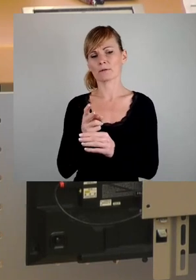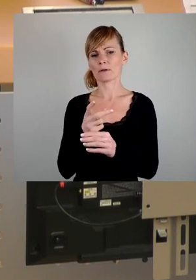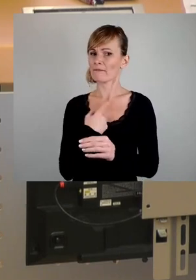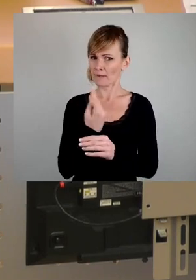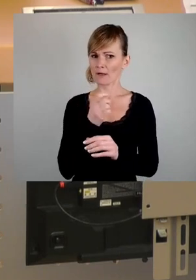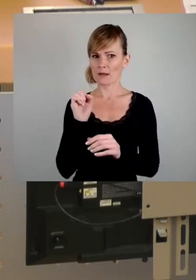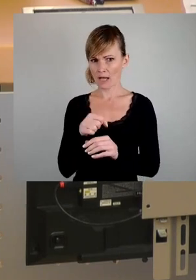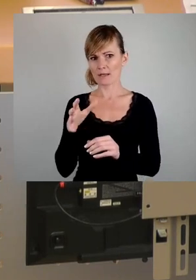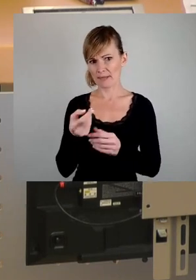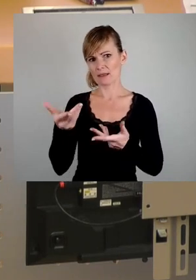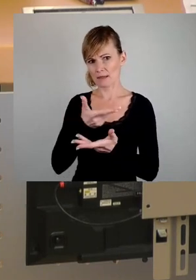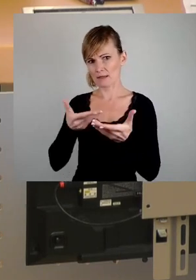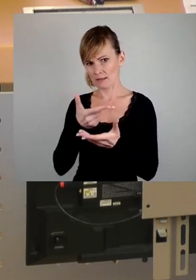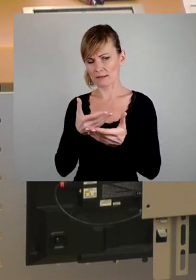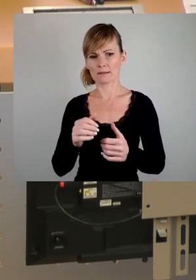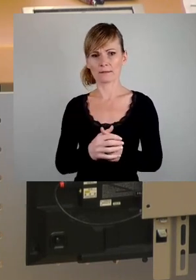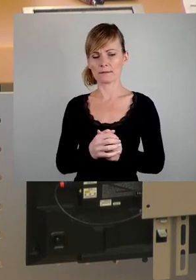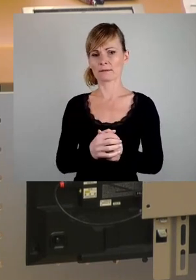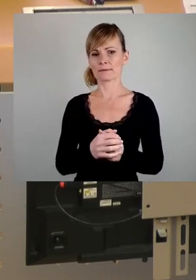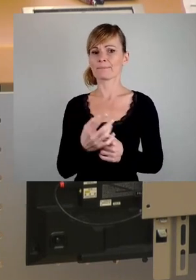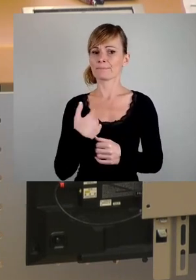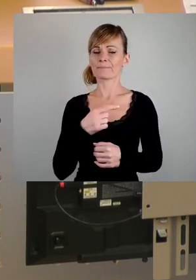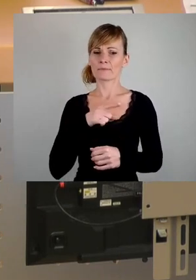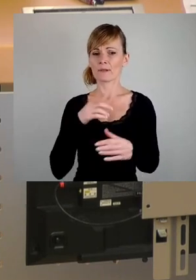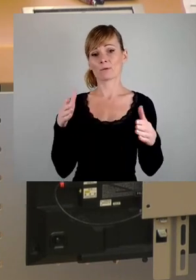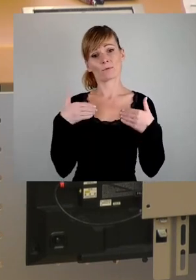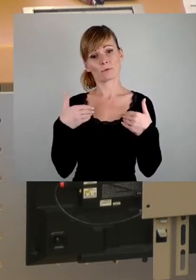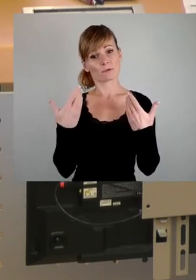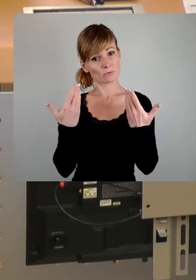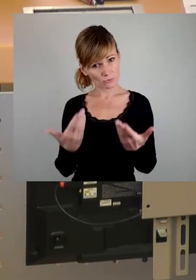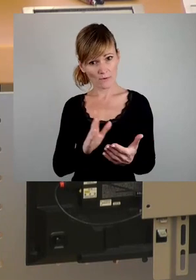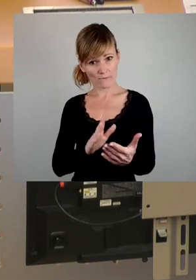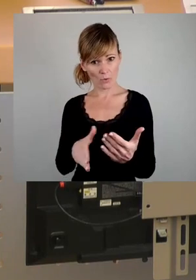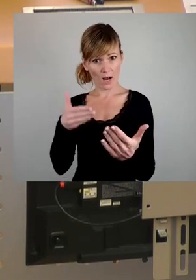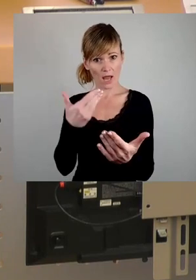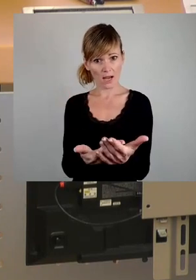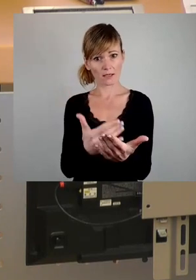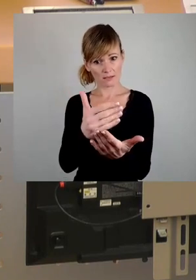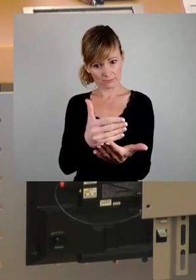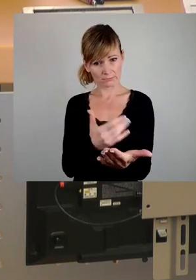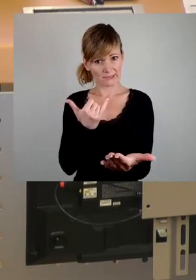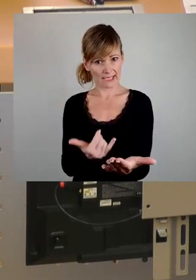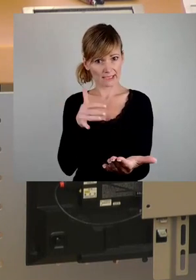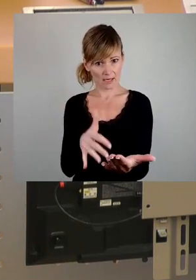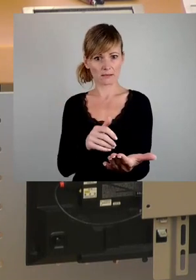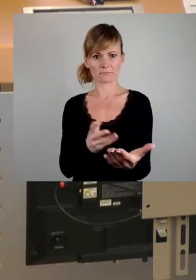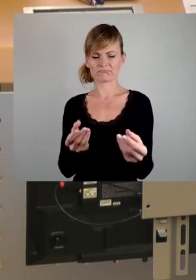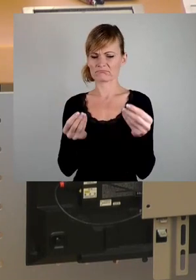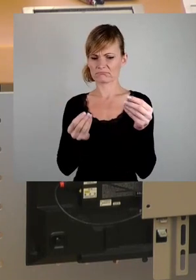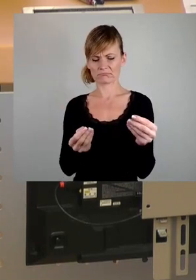ich bin sehr glücklich, dass es zu dieser Vorlage gekommen ist. Aber ich habe das gerade noch mal mit